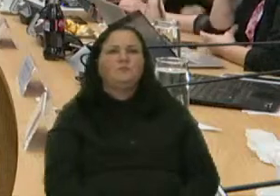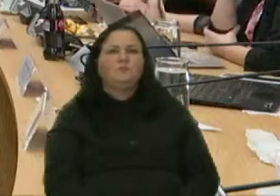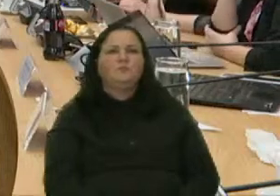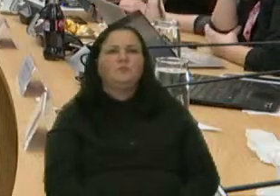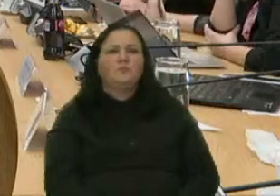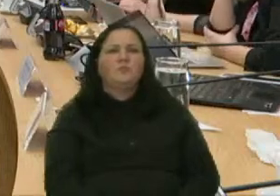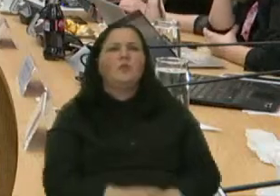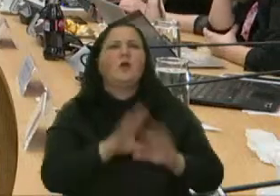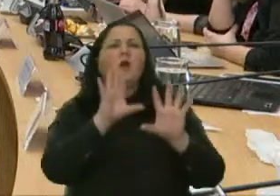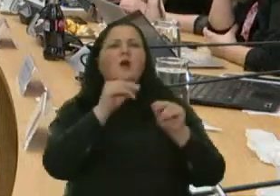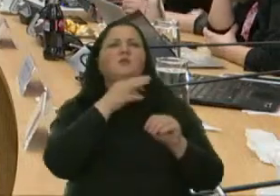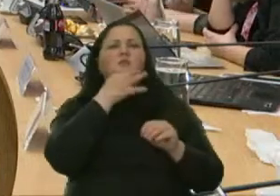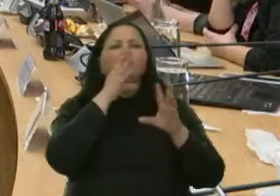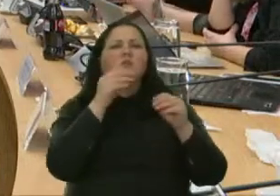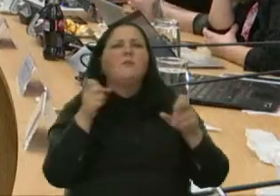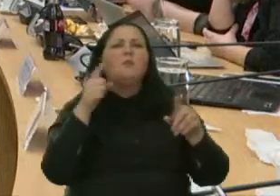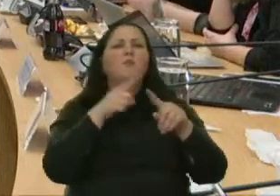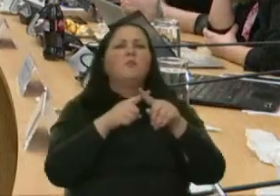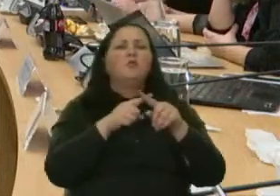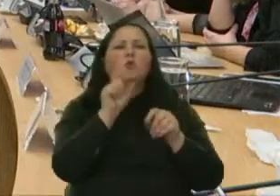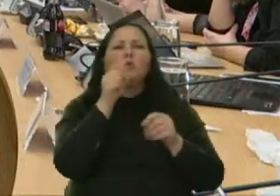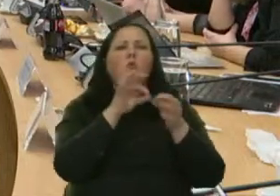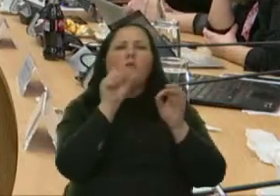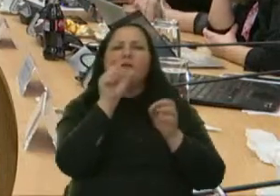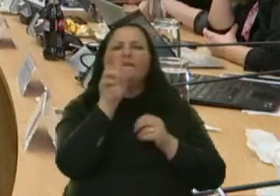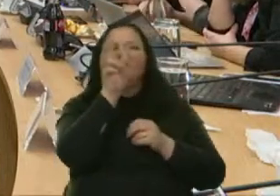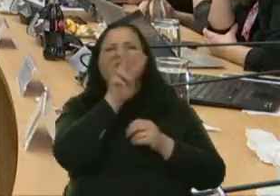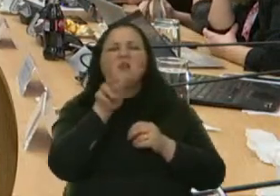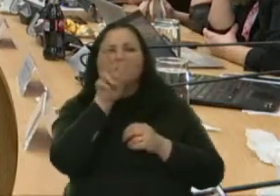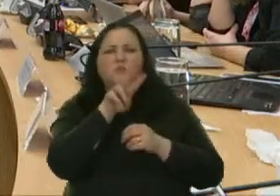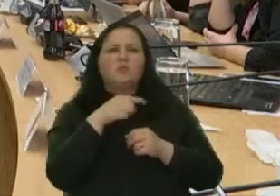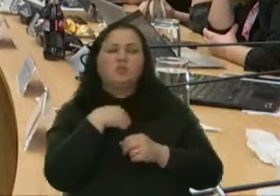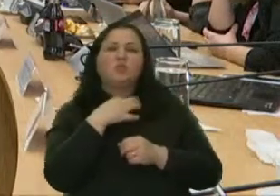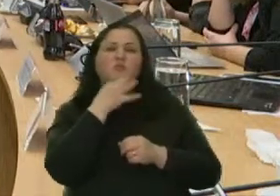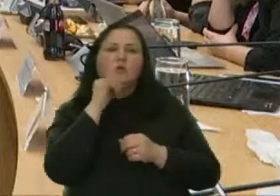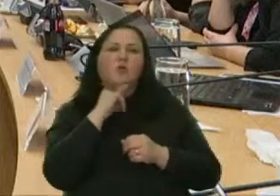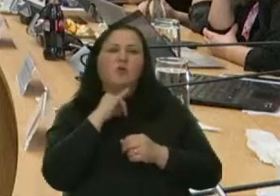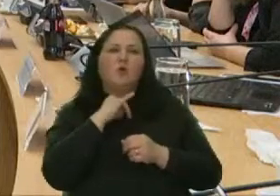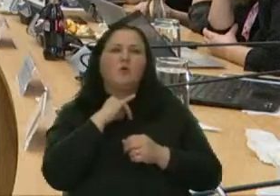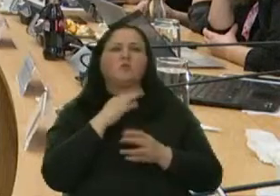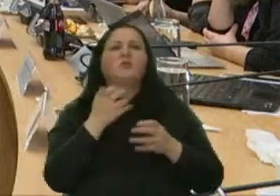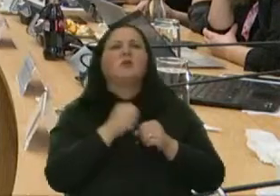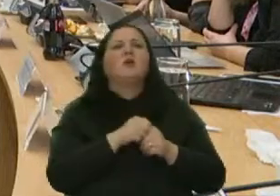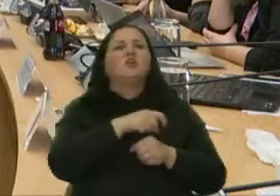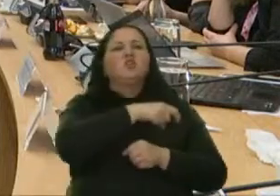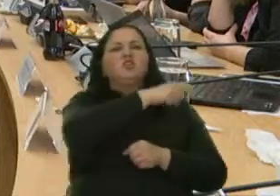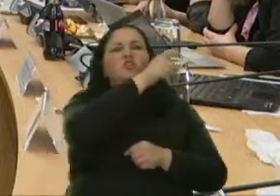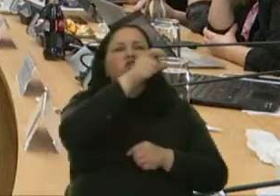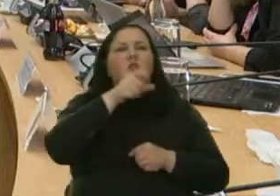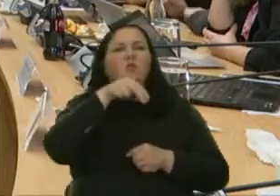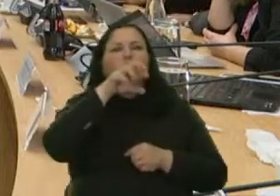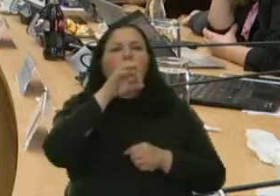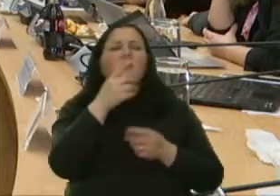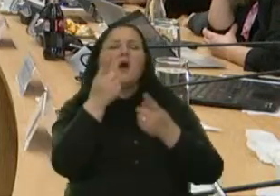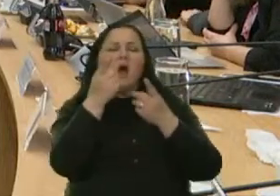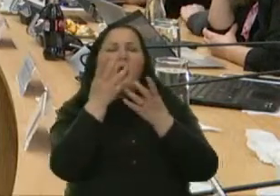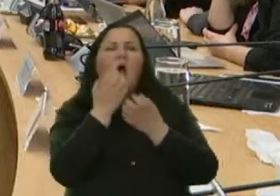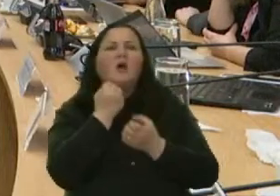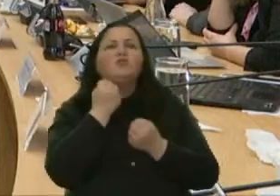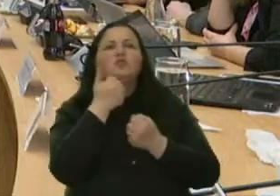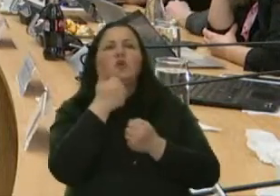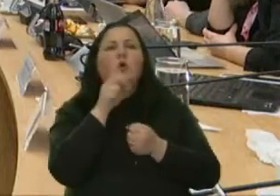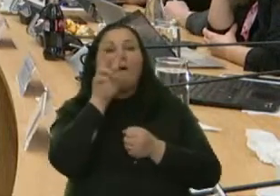cuvântul viziune în această intervenție a dumneavoastră și consider că centura de Nord tocmai asta adce o viziune de